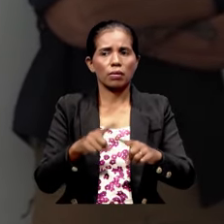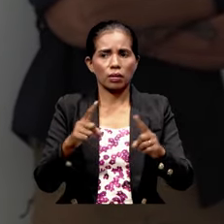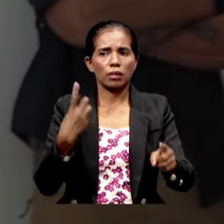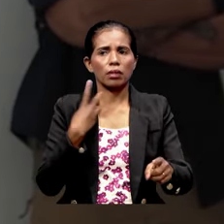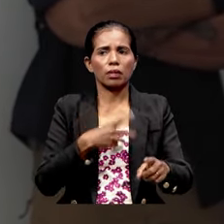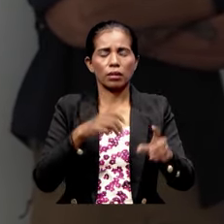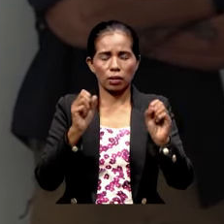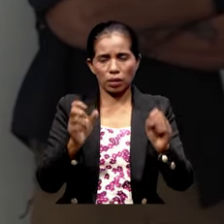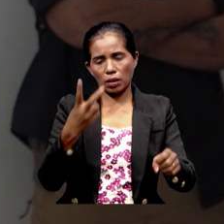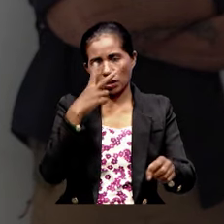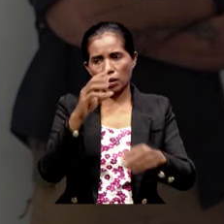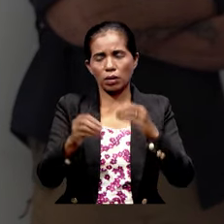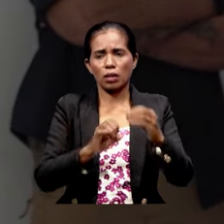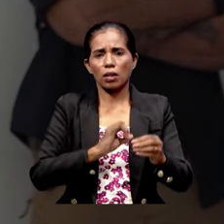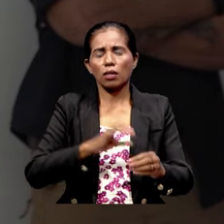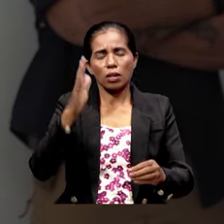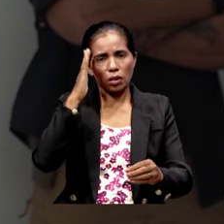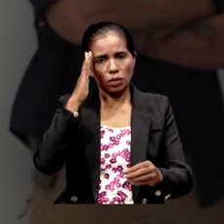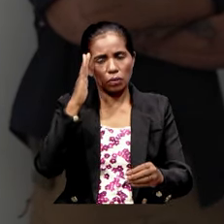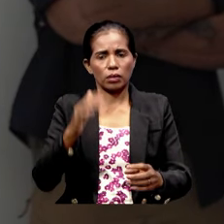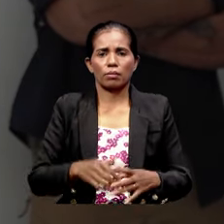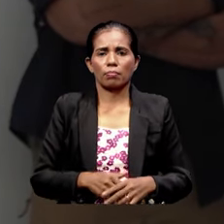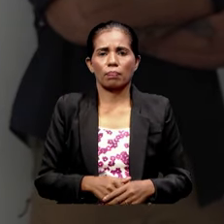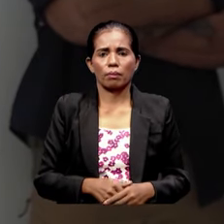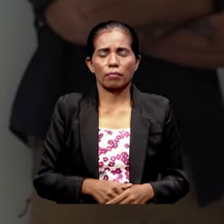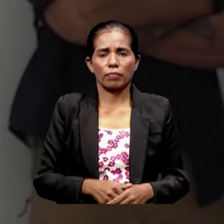tinga resolve aono ingatak laos